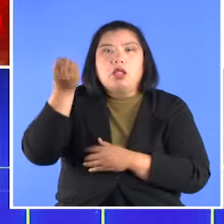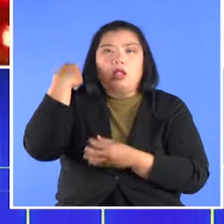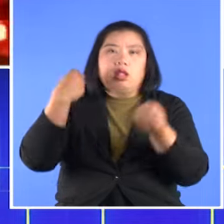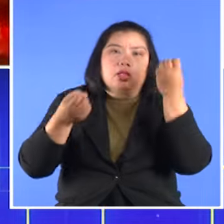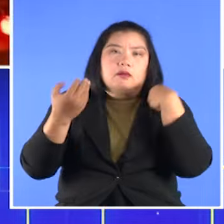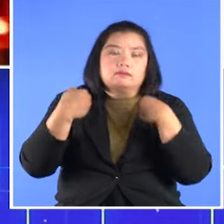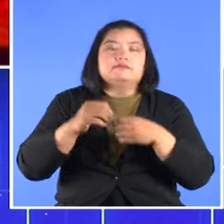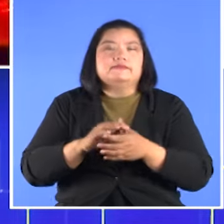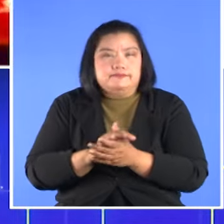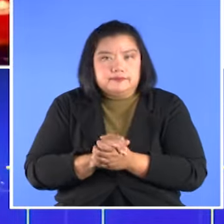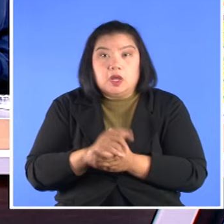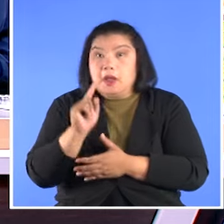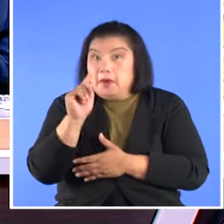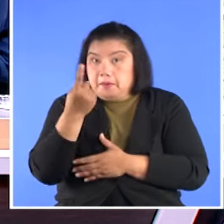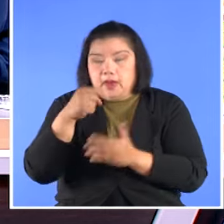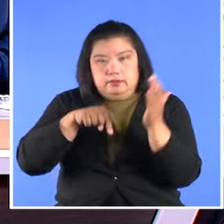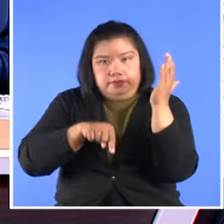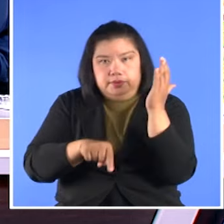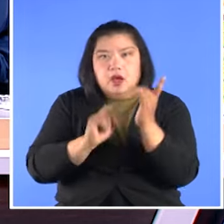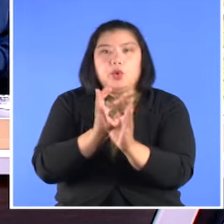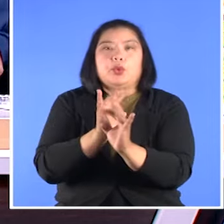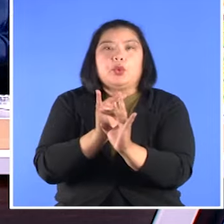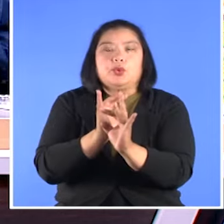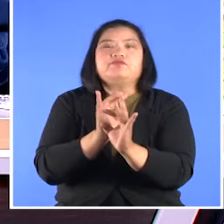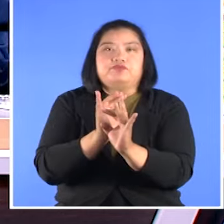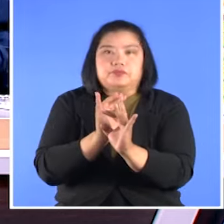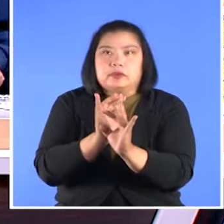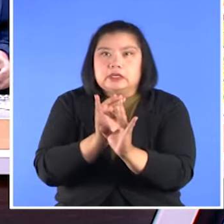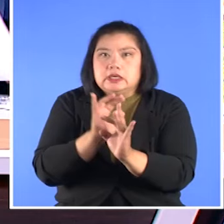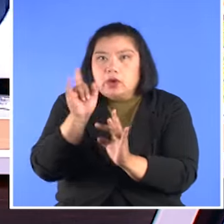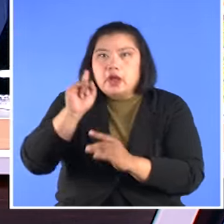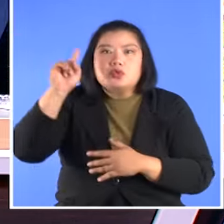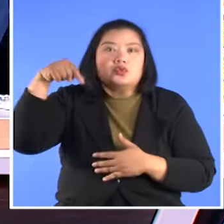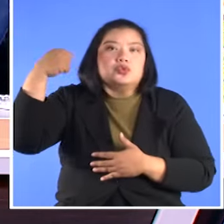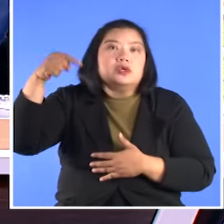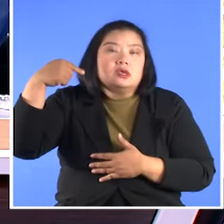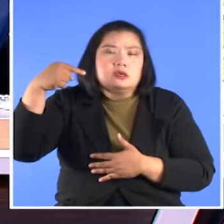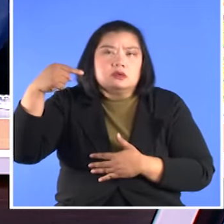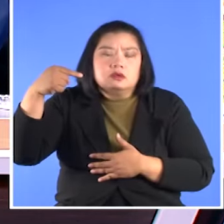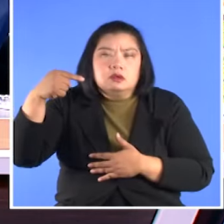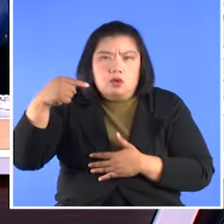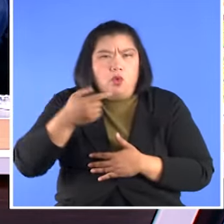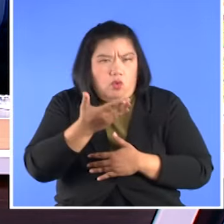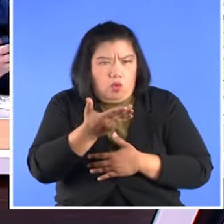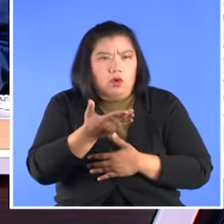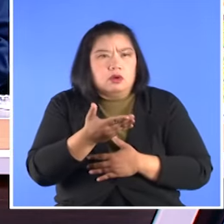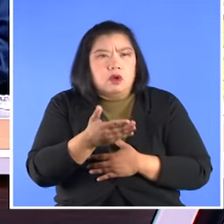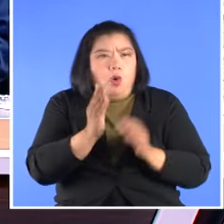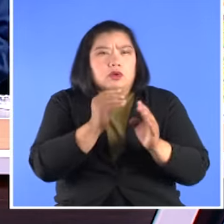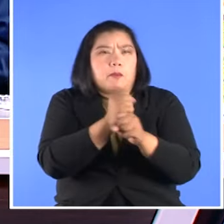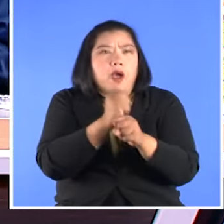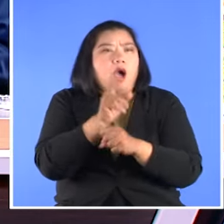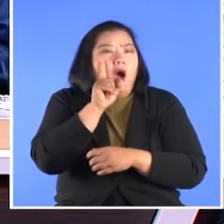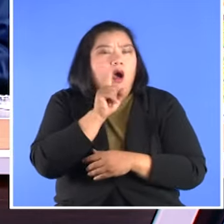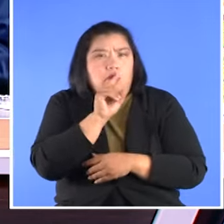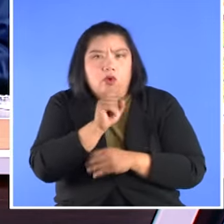อ่ะไปที่อำเภอเมืองจังหวัดระยองกันหน่อยสาวคนหนึ่งมาร้องสื่อเนื่องจากว่ามีมือดีอ่าแสดงว่ามือไม่ดีหรอกเอาน้ำมันเครื่องเนี่ย